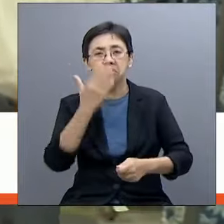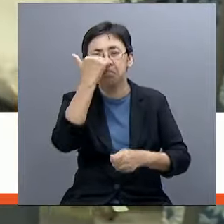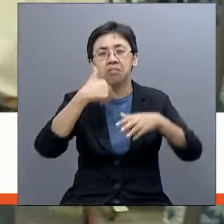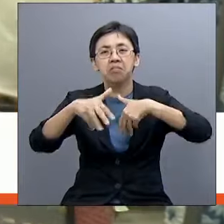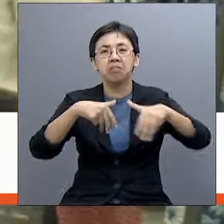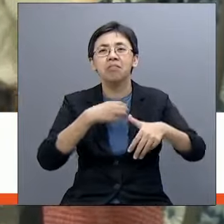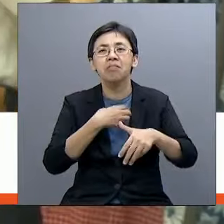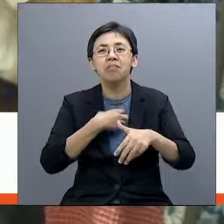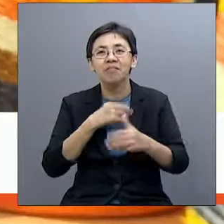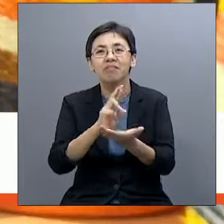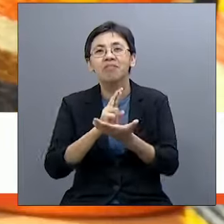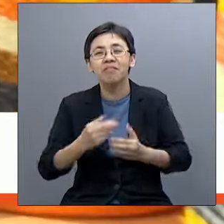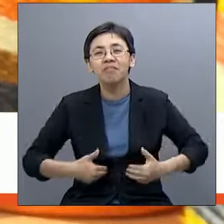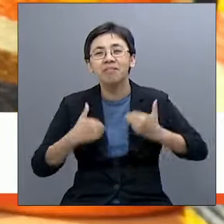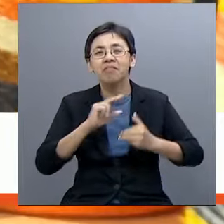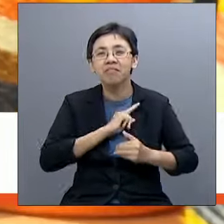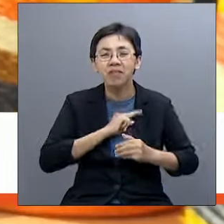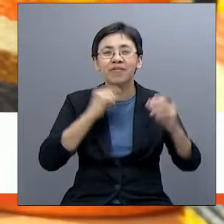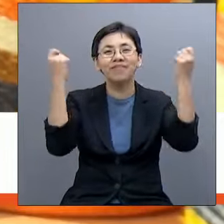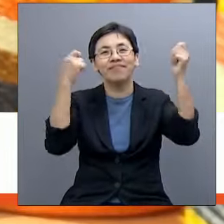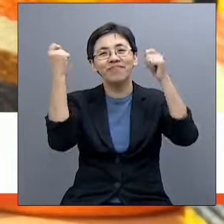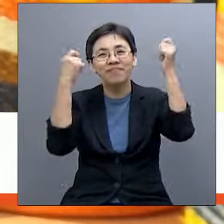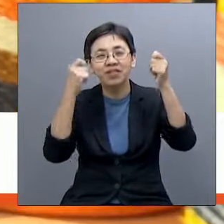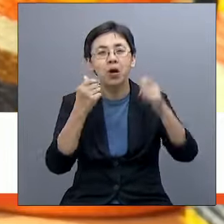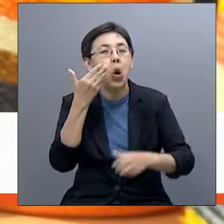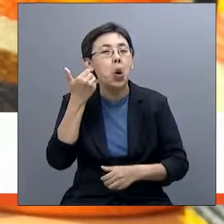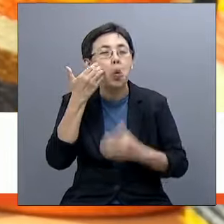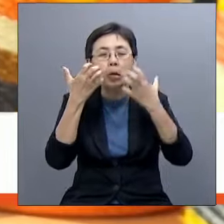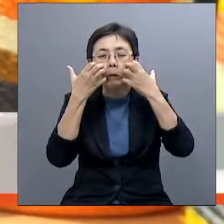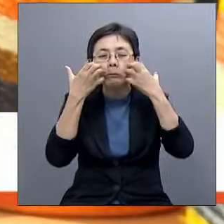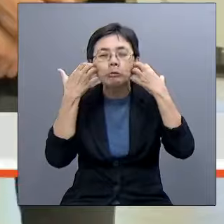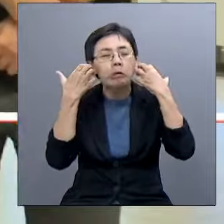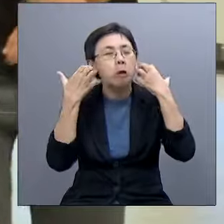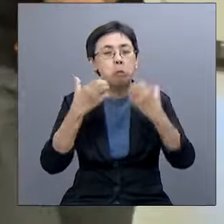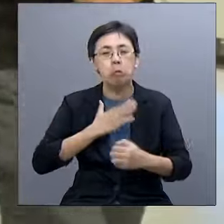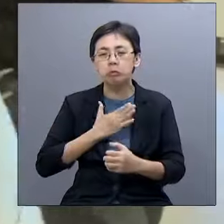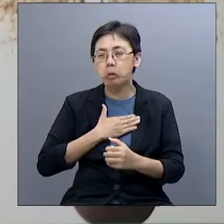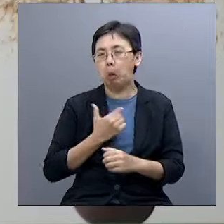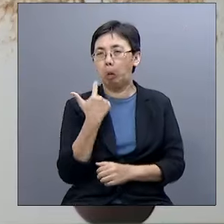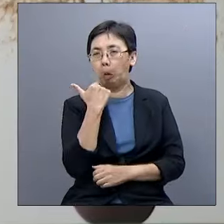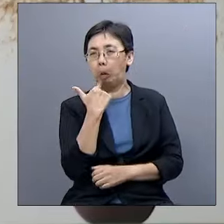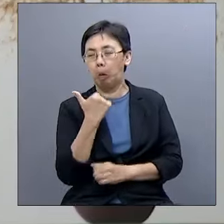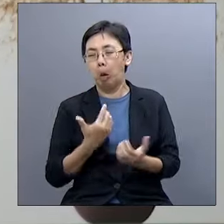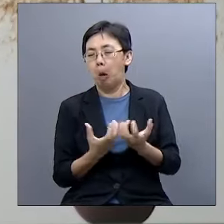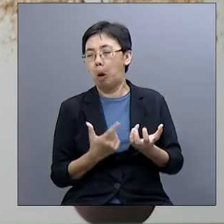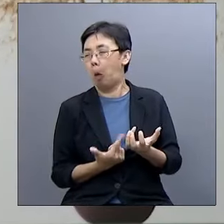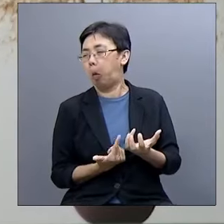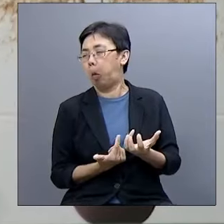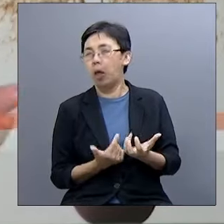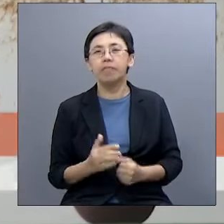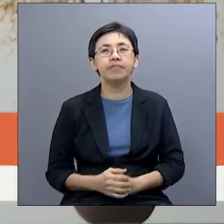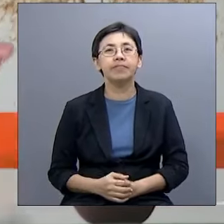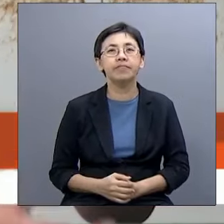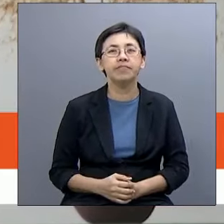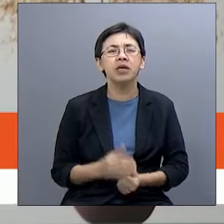ให้รางวัลชีวิตการเฉลิมฉลองหรือว่าอวดกันในโซเชียลมีเดียค่ะเวลาคนซื้อลักี่เนี่ยควร